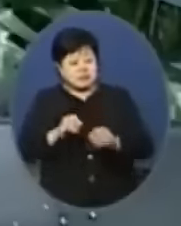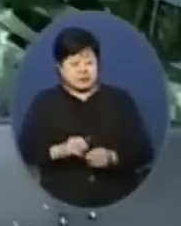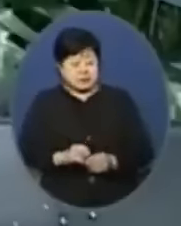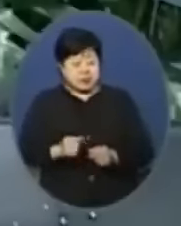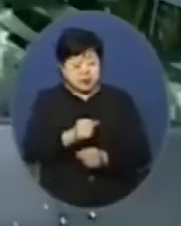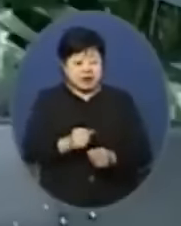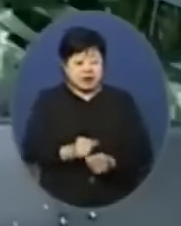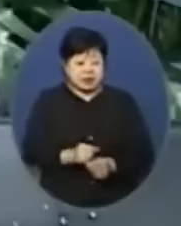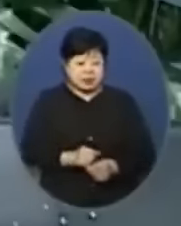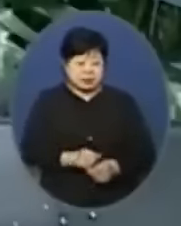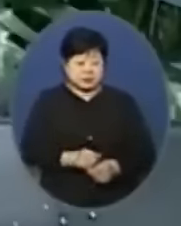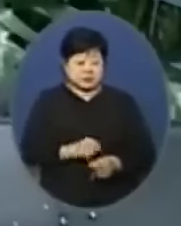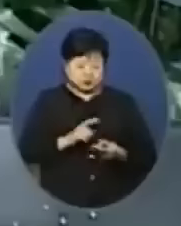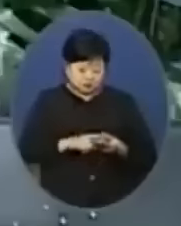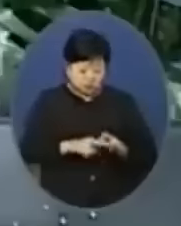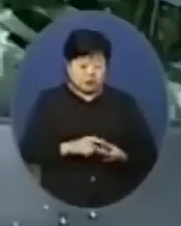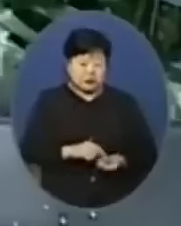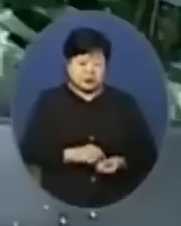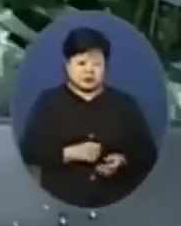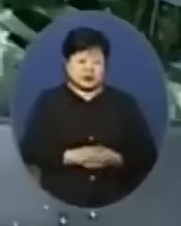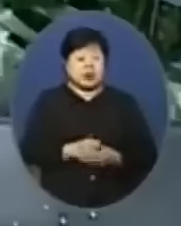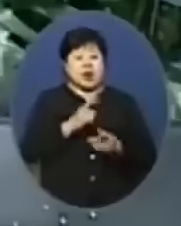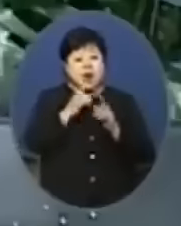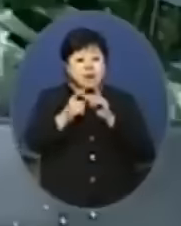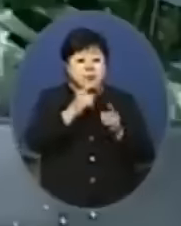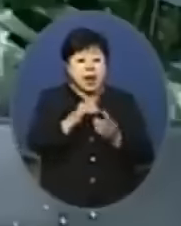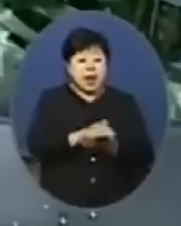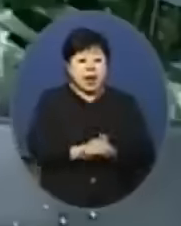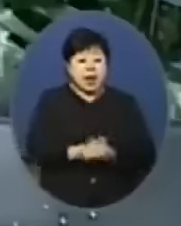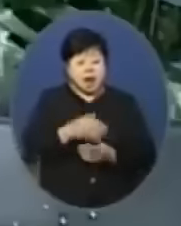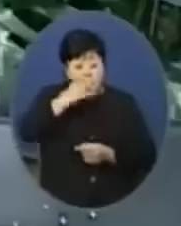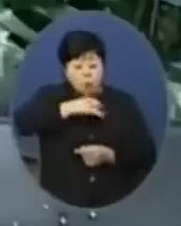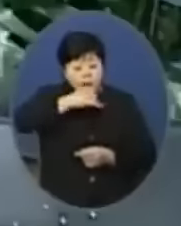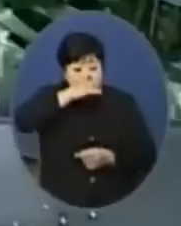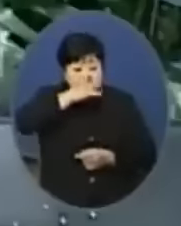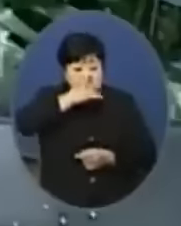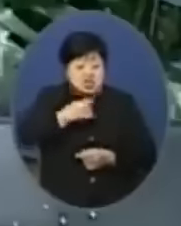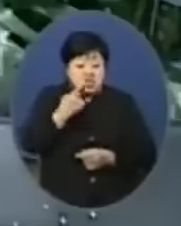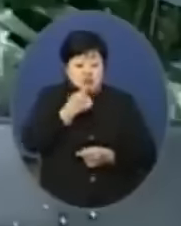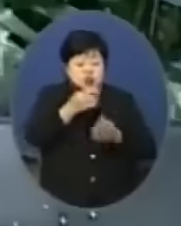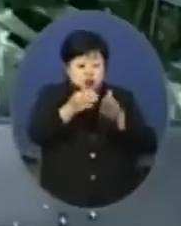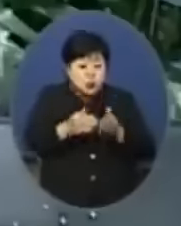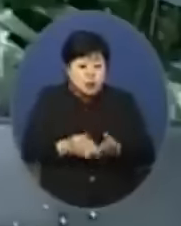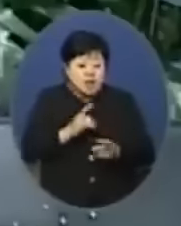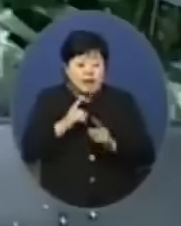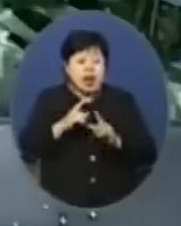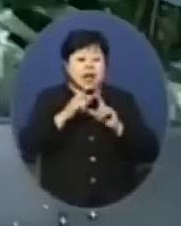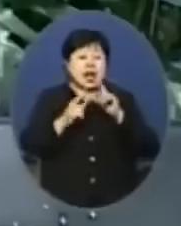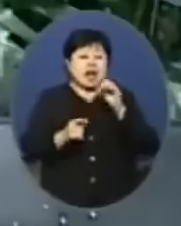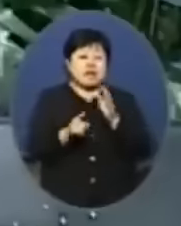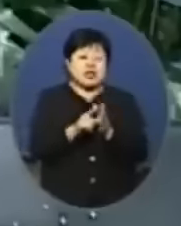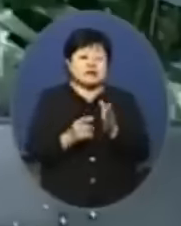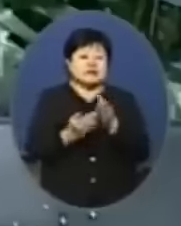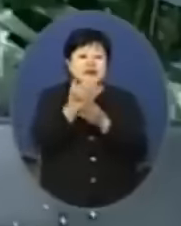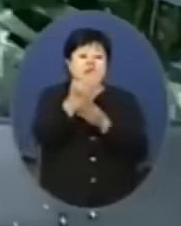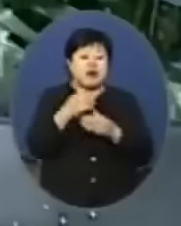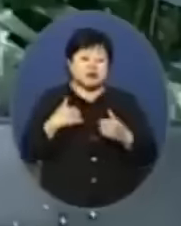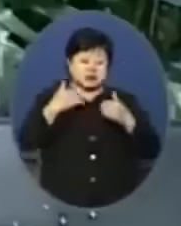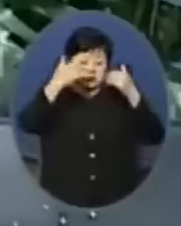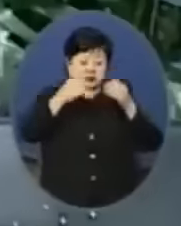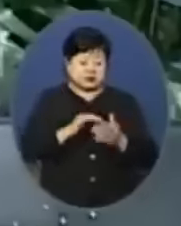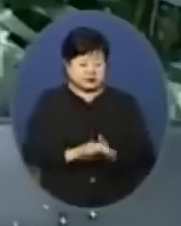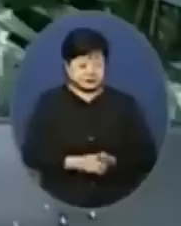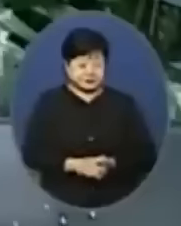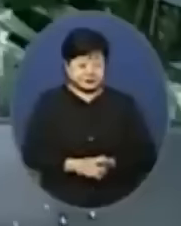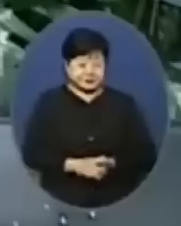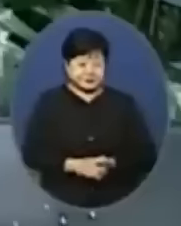하늘에서 매이는 것이, 풀리는 것입니다. 여러분 말이 효과가 없다고 생각하지 마십시오. 입술을 통해서 여러분 신앙생활을 잘하기도 하고 못하기도